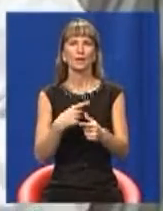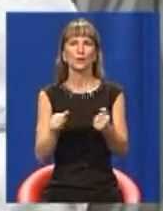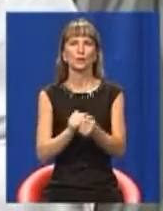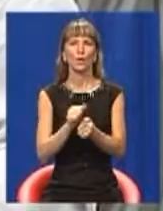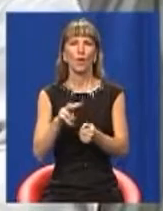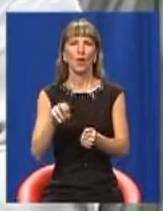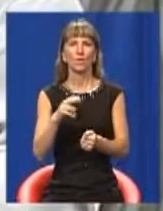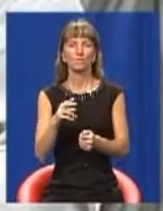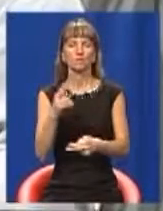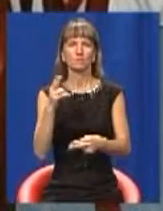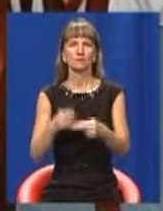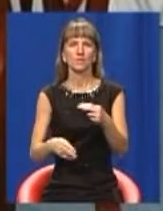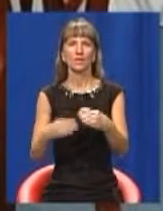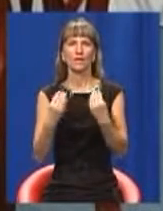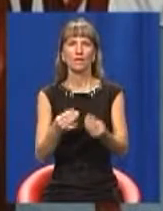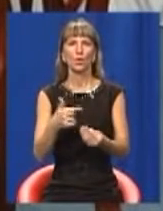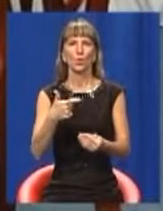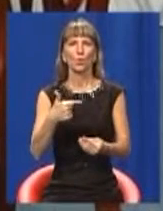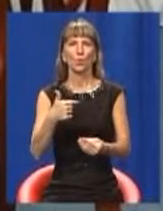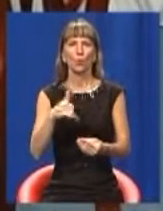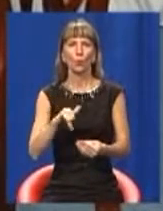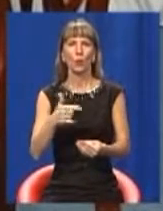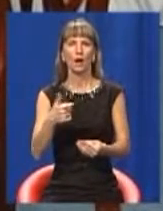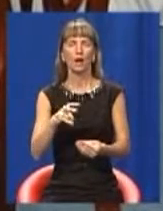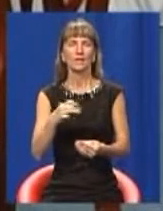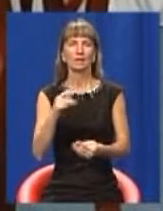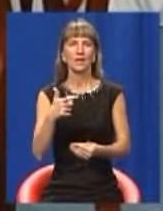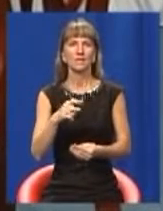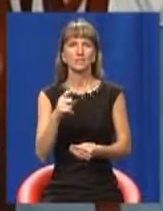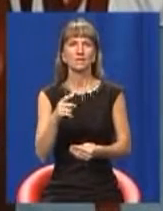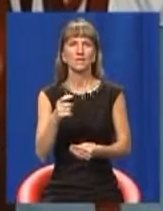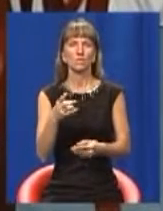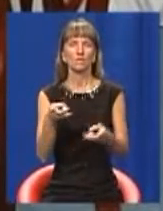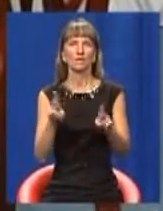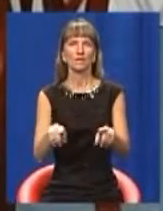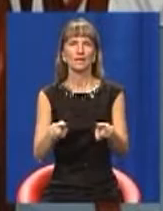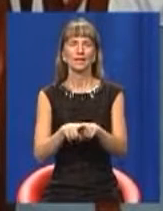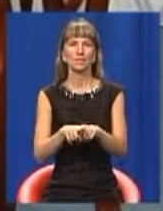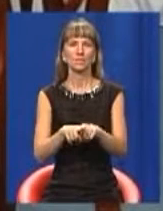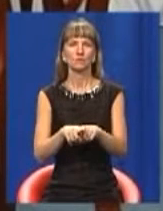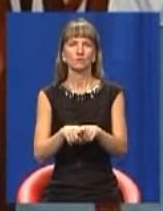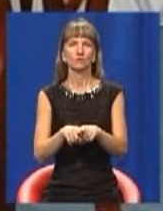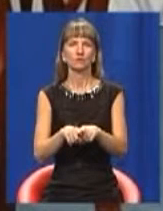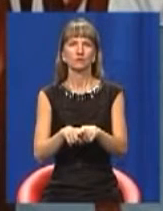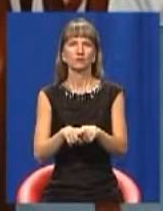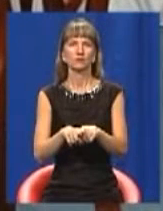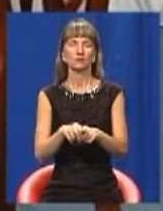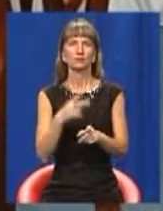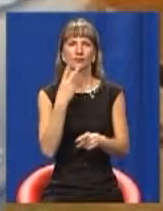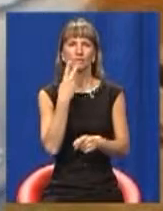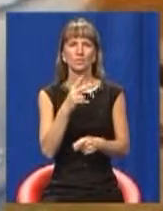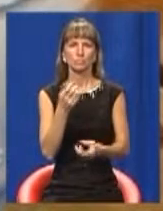лед перестанет выделять углекислый газ, и он останется таким. Слышишь? Перестал бурлить.